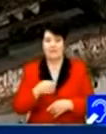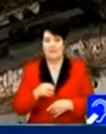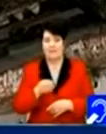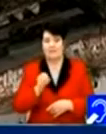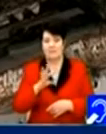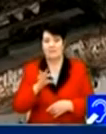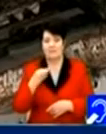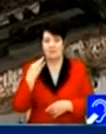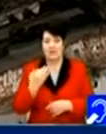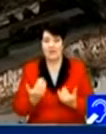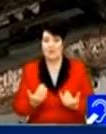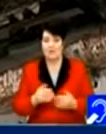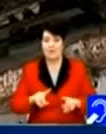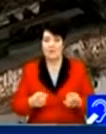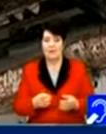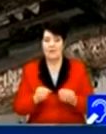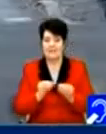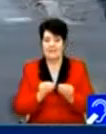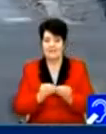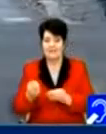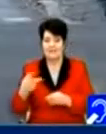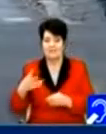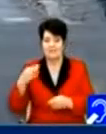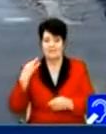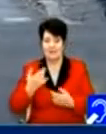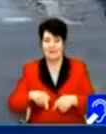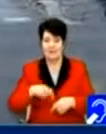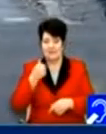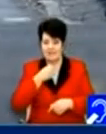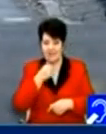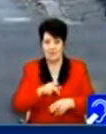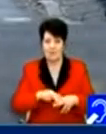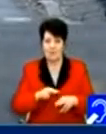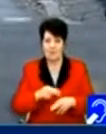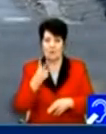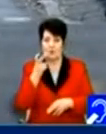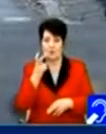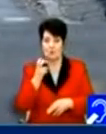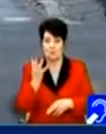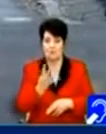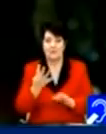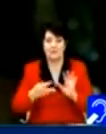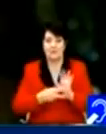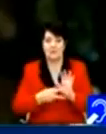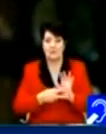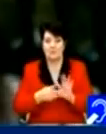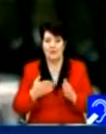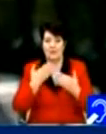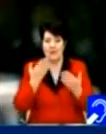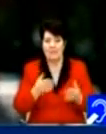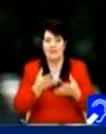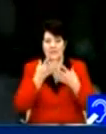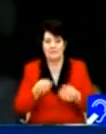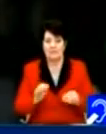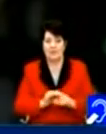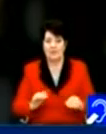doi adolescenți riscă acum închisoare de la 10 la 13 ani. În acest an, poliția a primit 248 de apeluri care anunțau